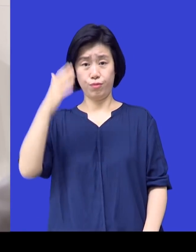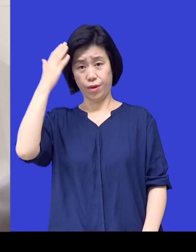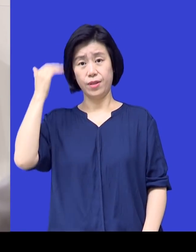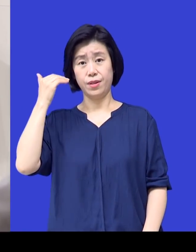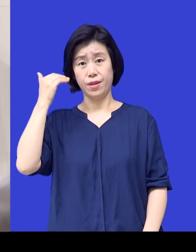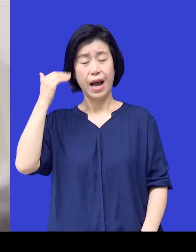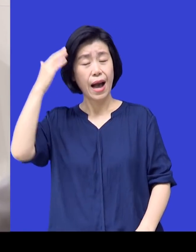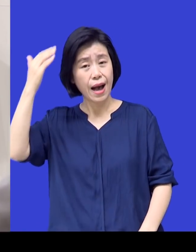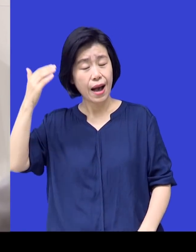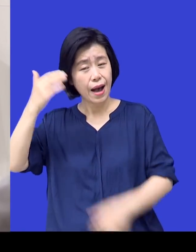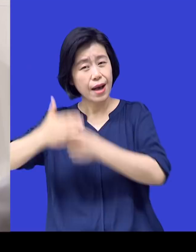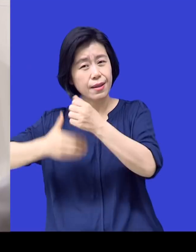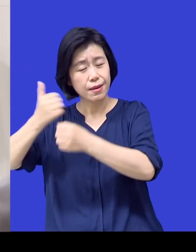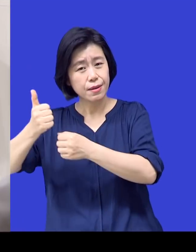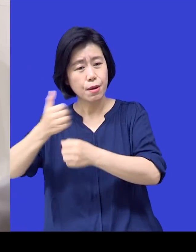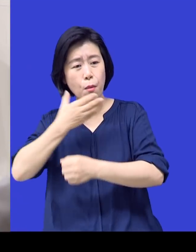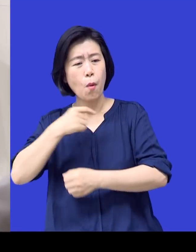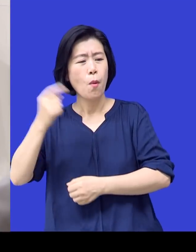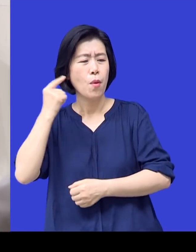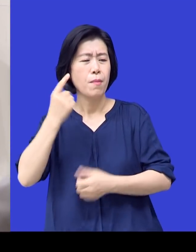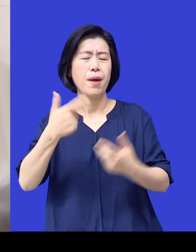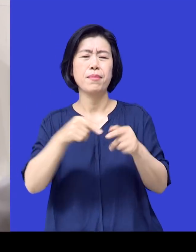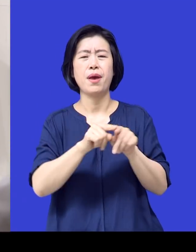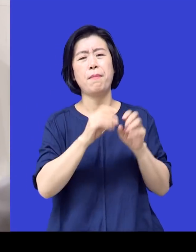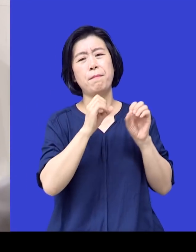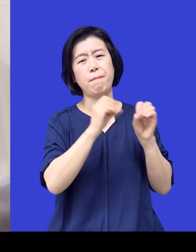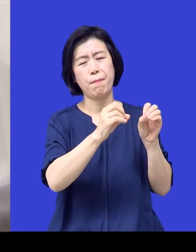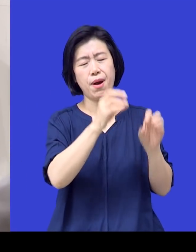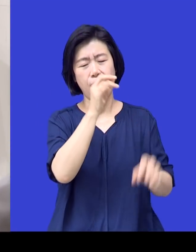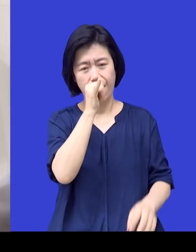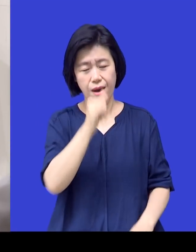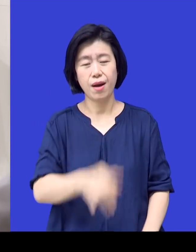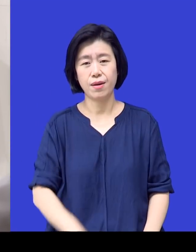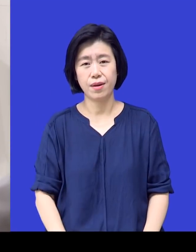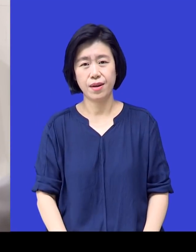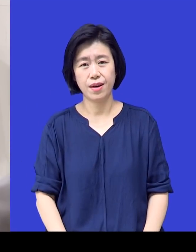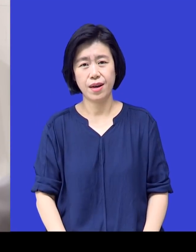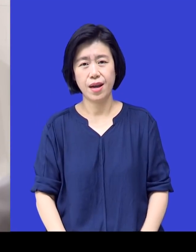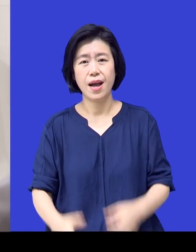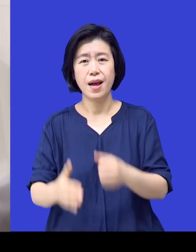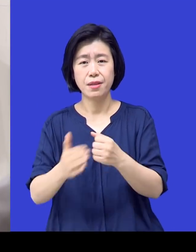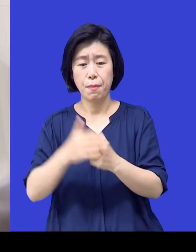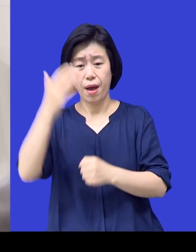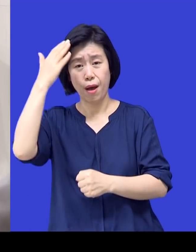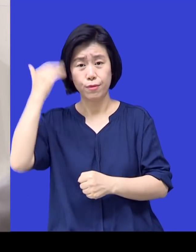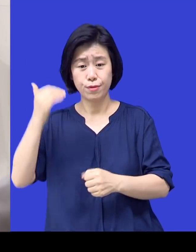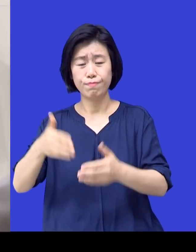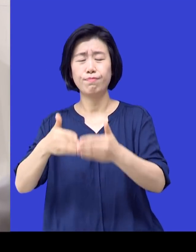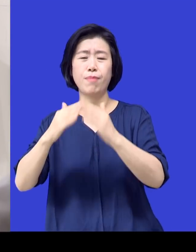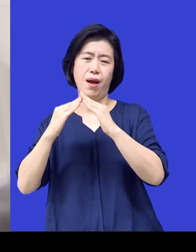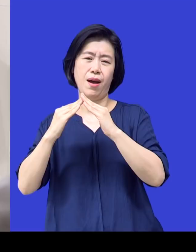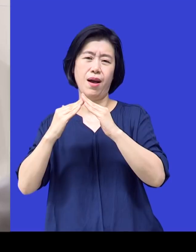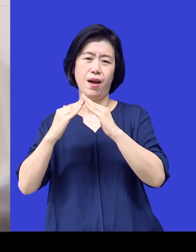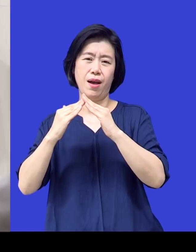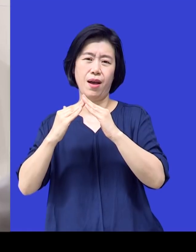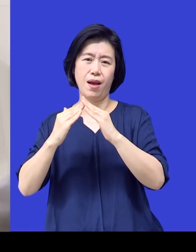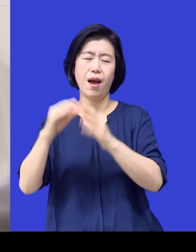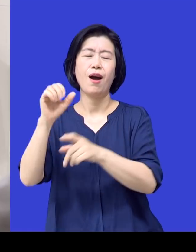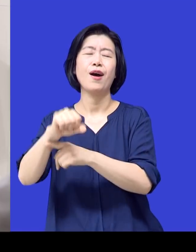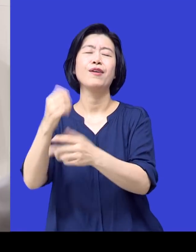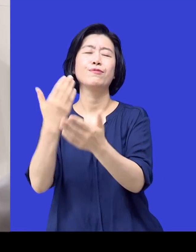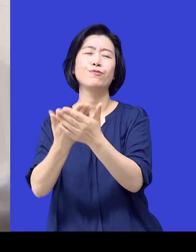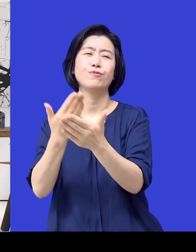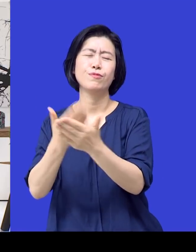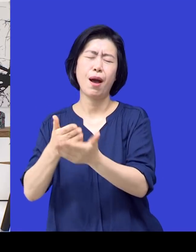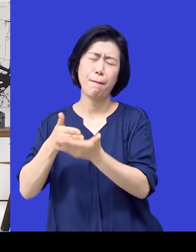그 말에 국제 컴패션이 후원국을 한국으로 하나님의 뜻이다라고 준비하고 이제